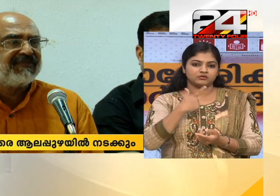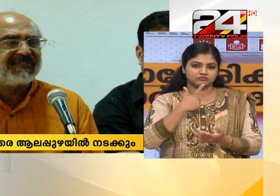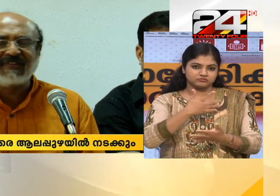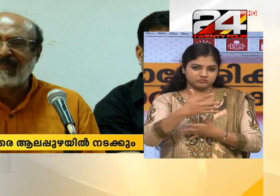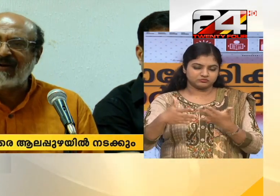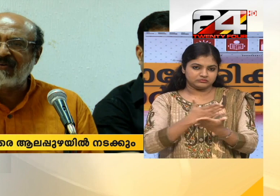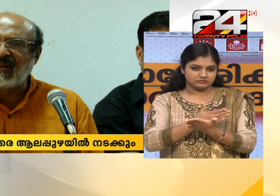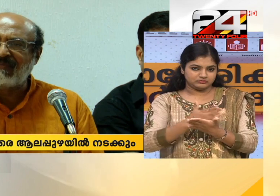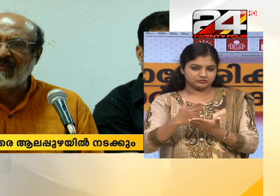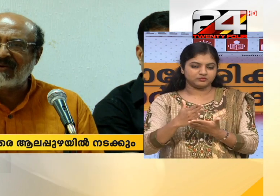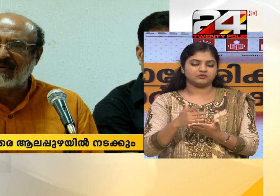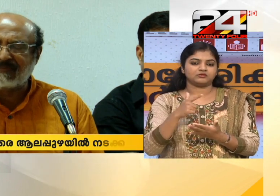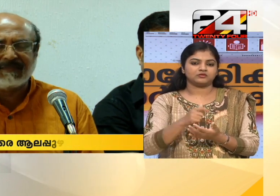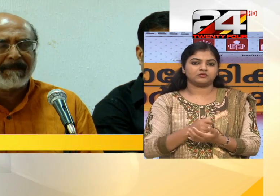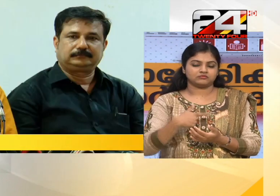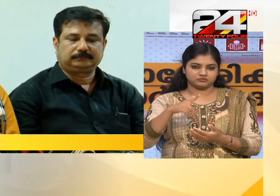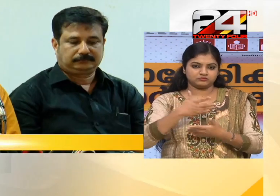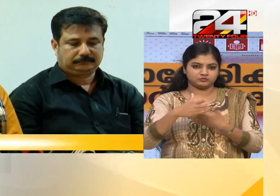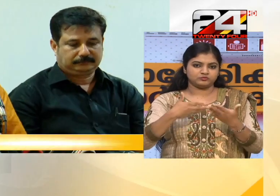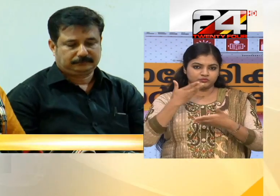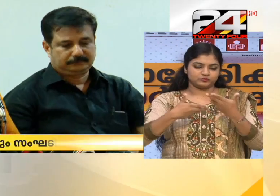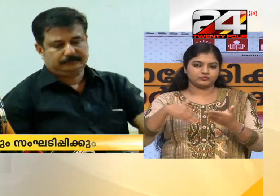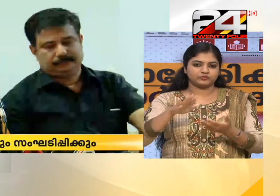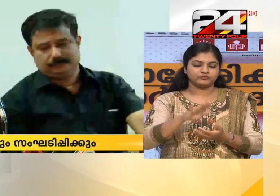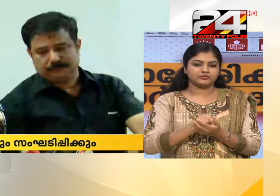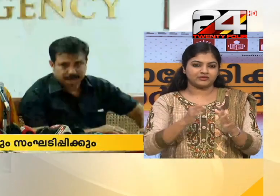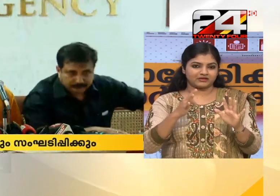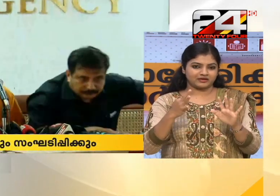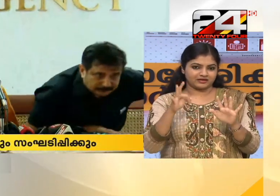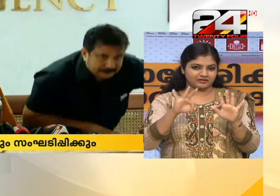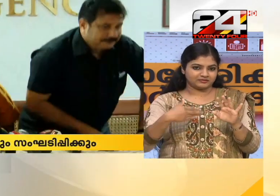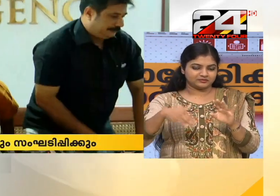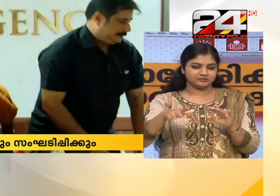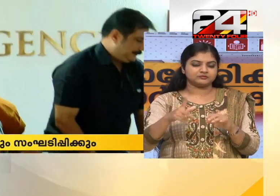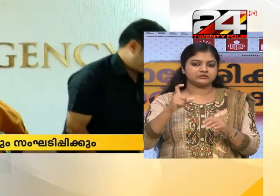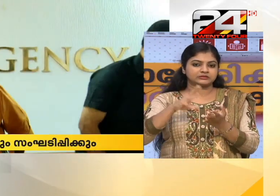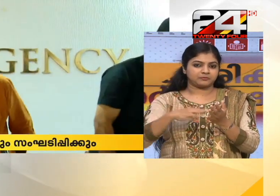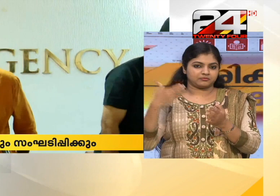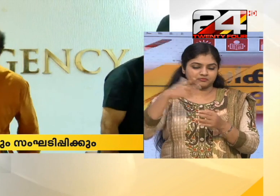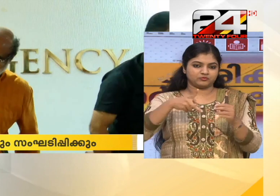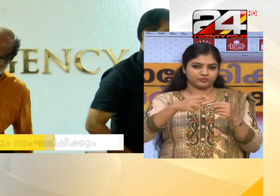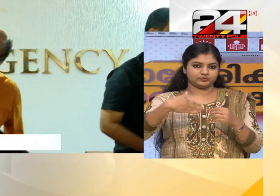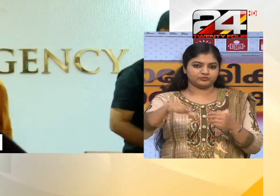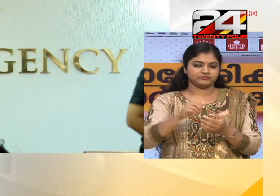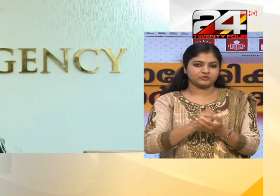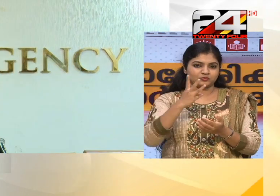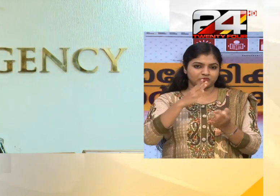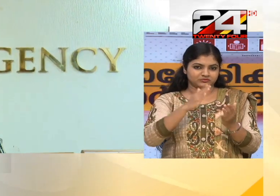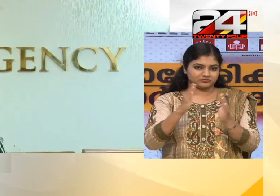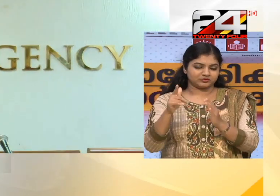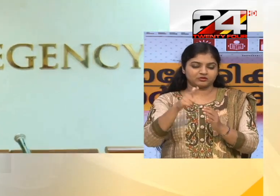കുറിച്ച് വിശദമായിട്ടുള്ള അവലോകനം നടക്കും. 8 പ്രദർശനോദ്ഘാടനം മുഖ്യമന്ത്രി നിർവഹിക്കും. 3 വേദികളിലായാണ് വികസന പ്രദർശന